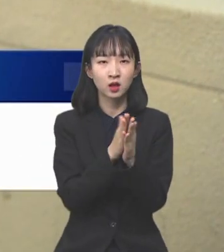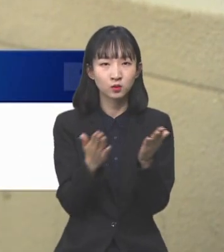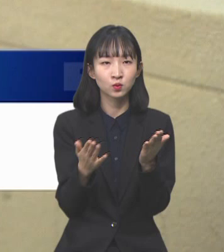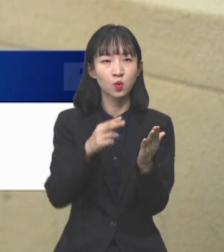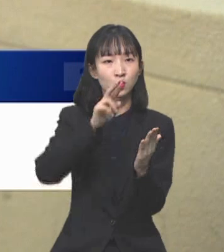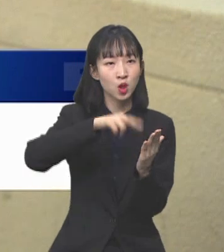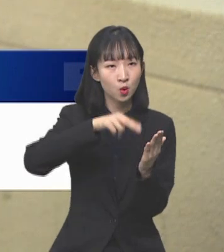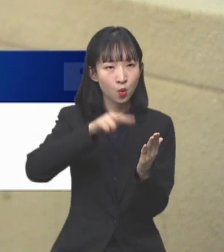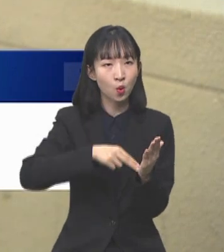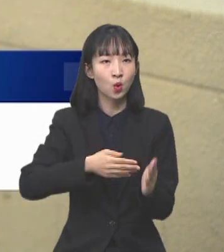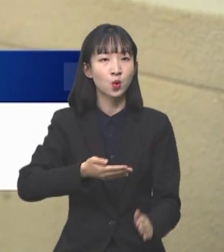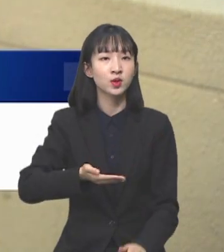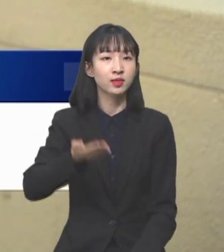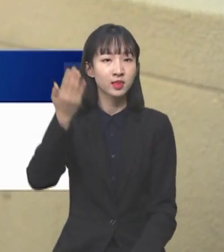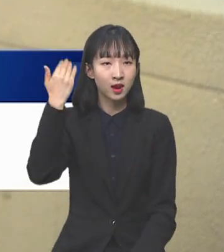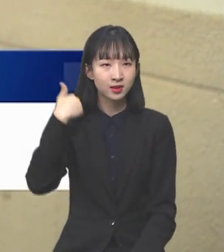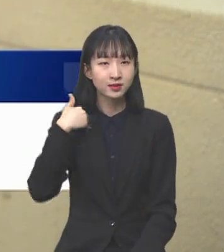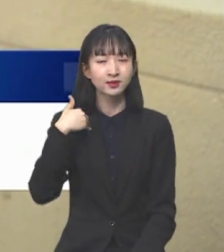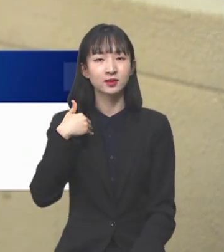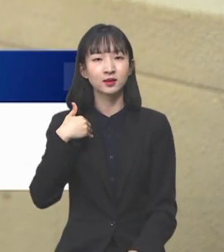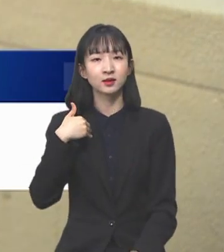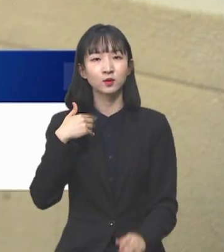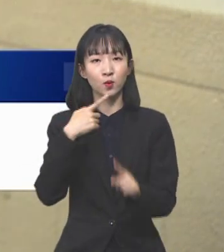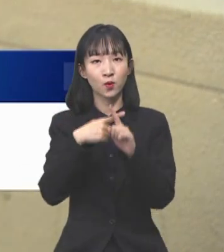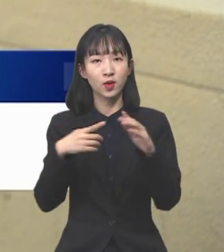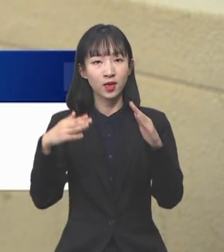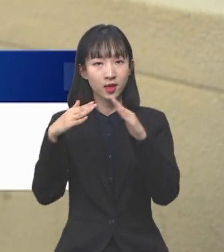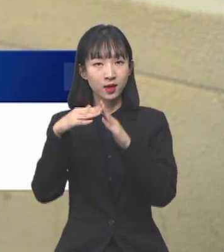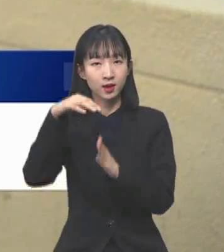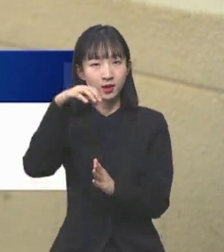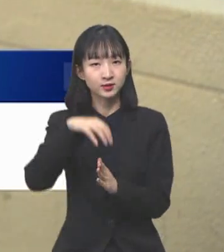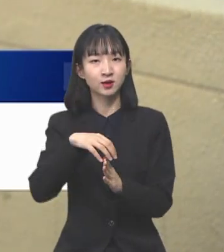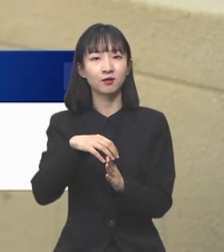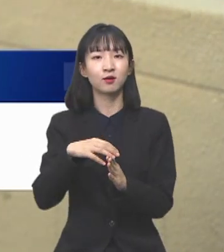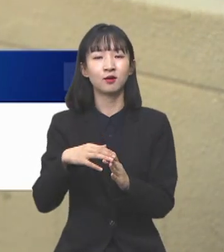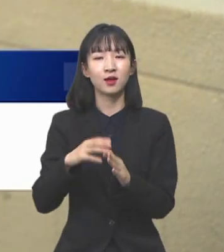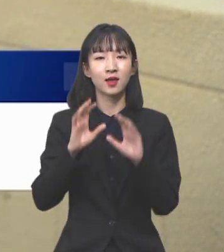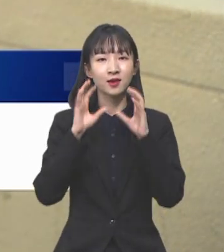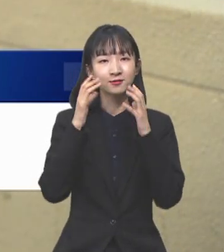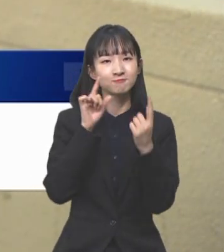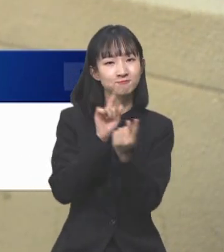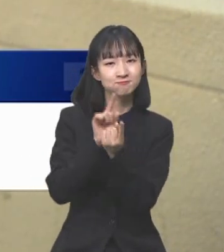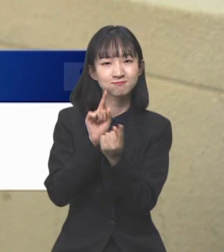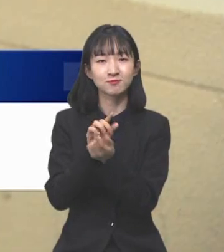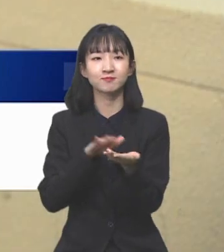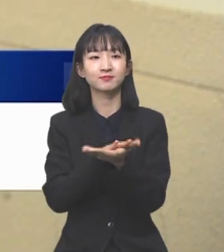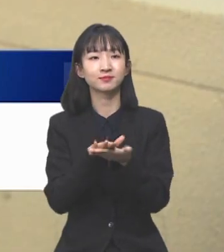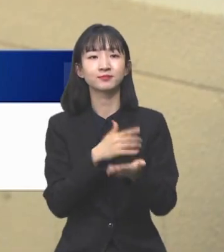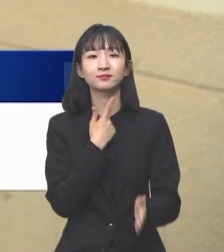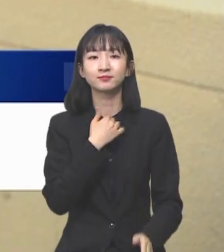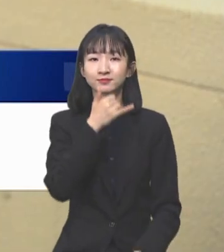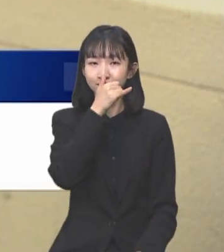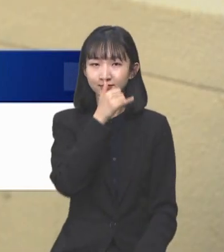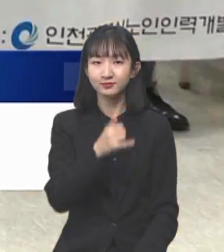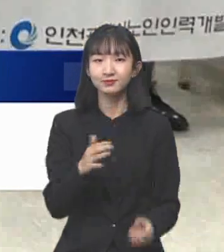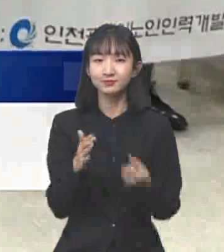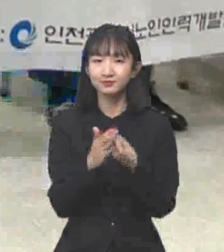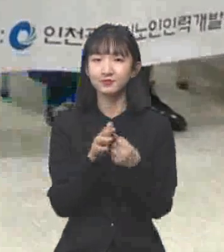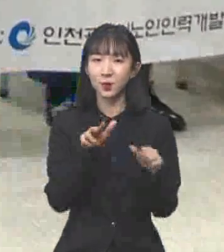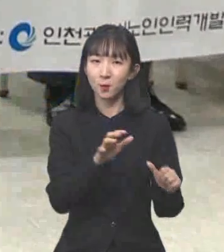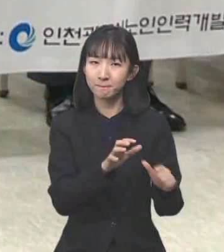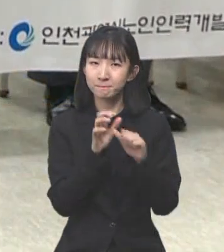쪽 공사는 갔을땐 아이들은 작은 길 밖에도 이렇게 한 적도 있고 하니까 그런 경험으로 그냥 일을 하는 건 좋은